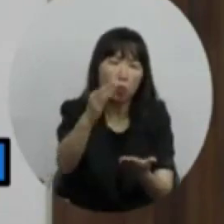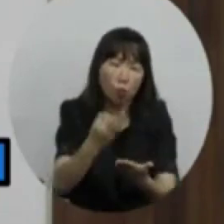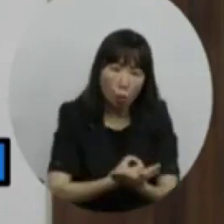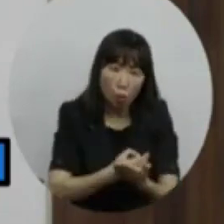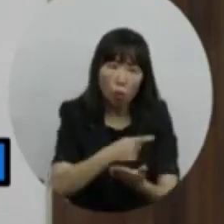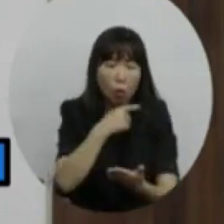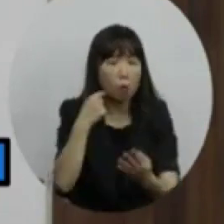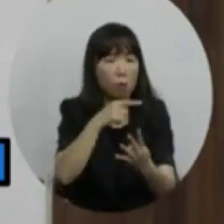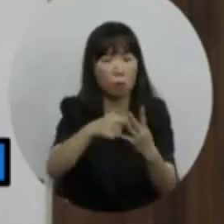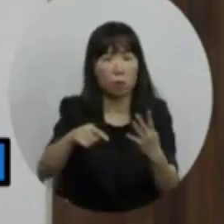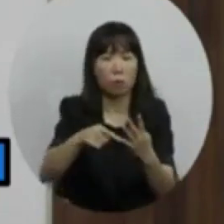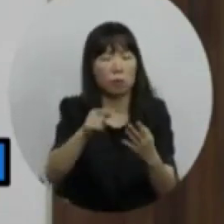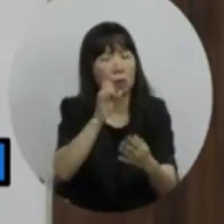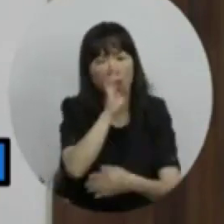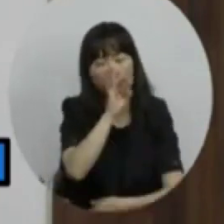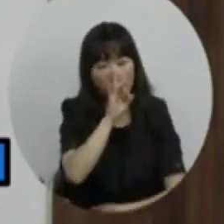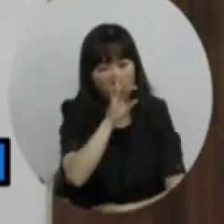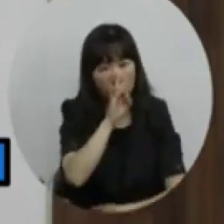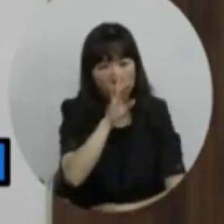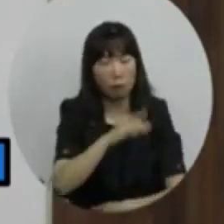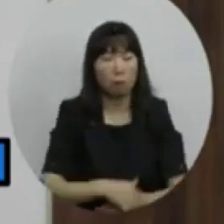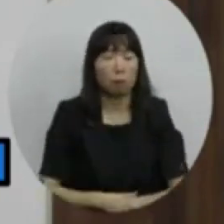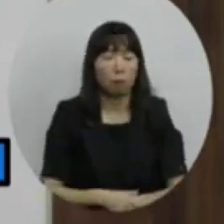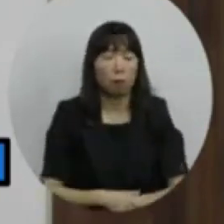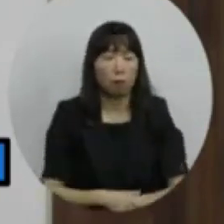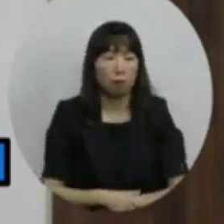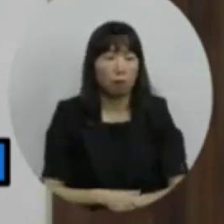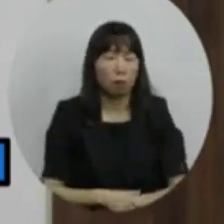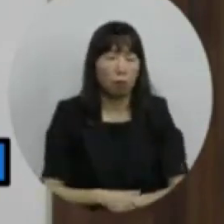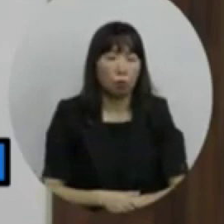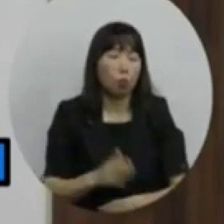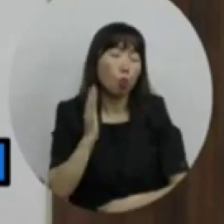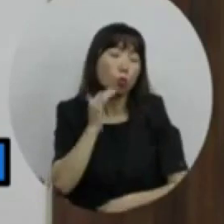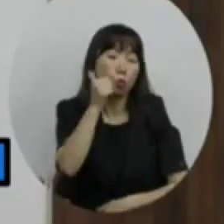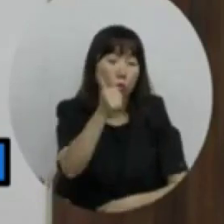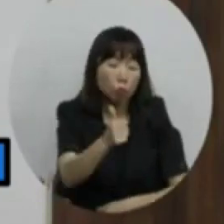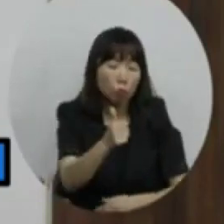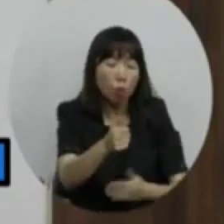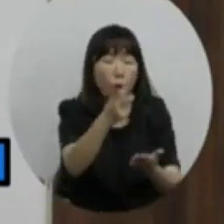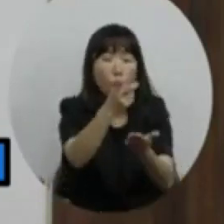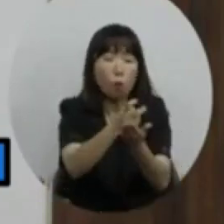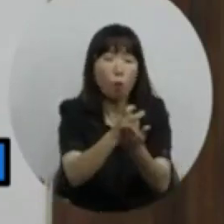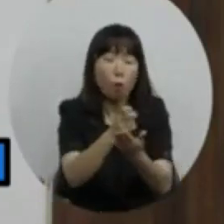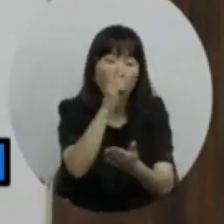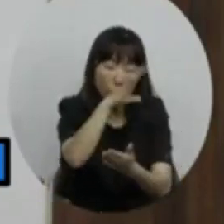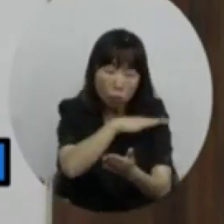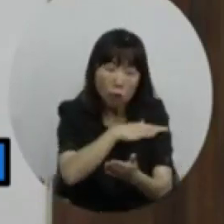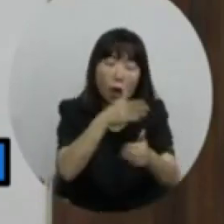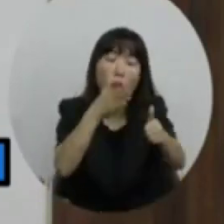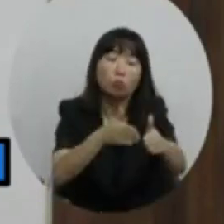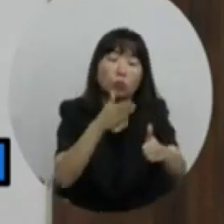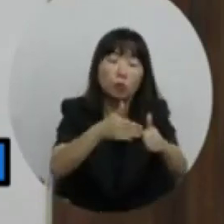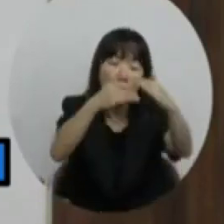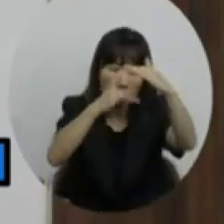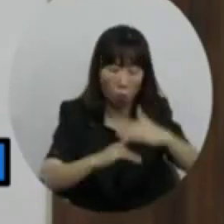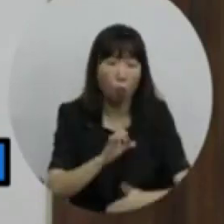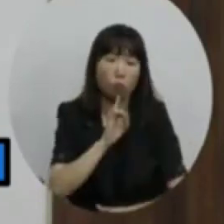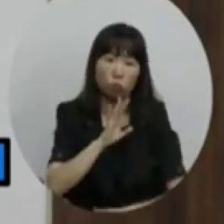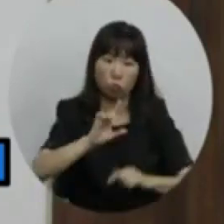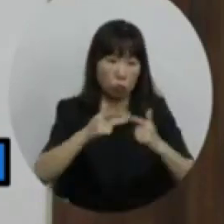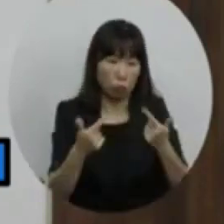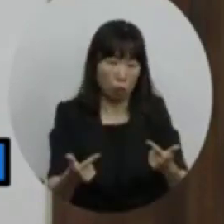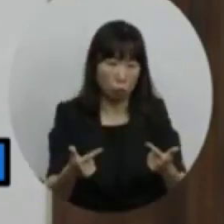수도 없을 것이고 행안부 및 문광부의 입장, 대통령 시행령도 권고사항이라 여주시